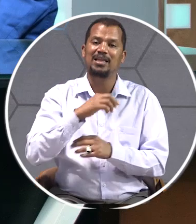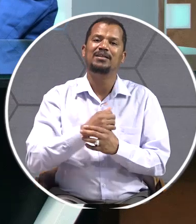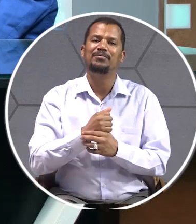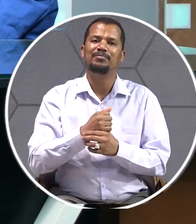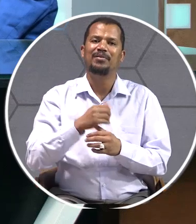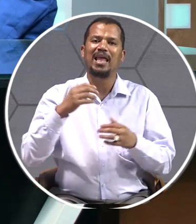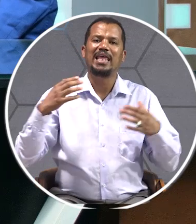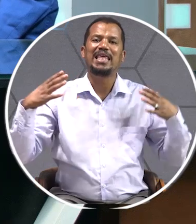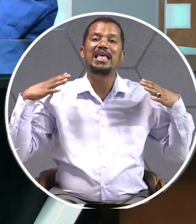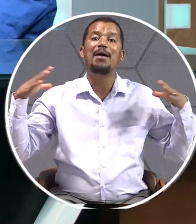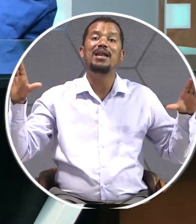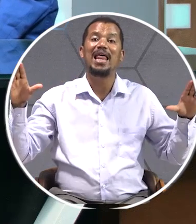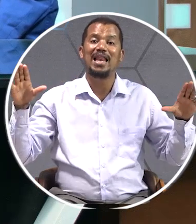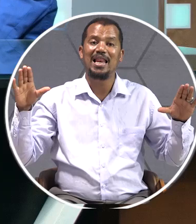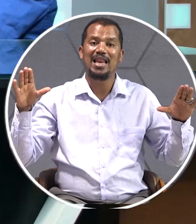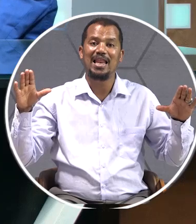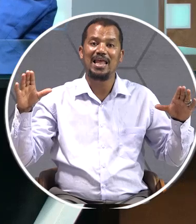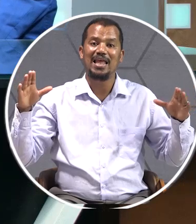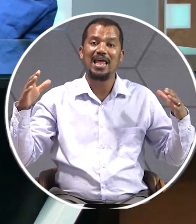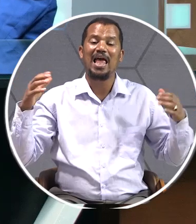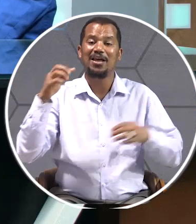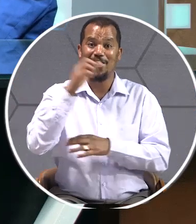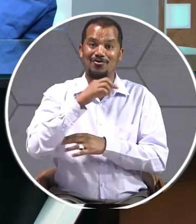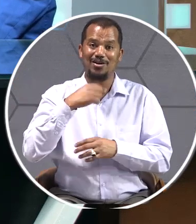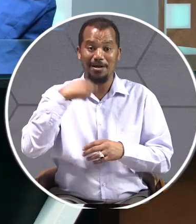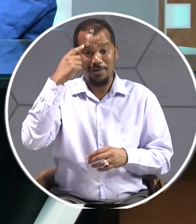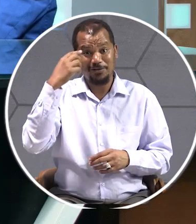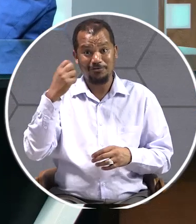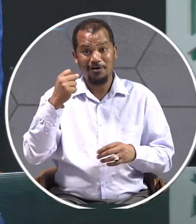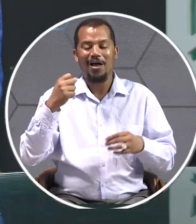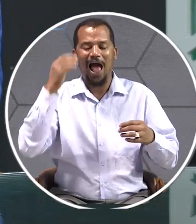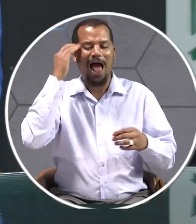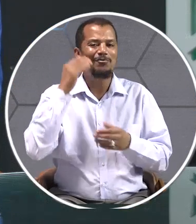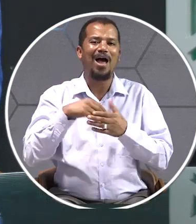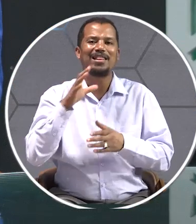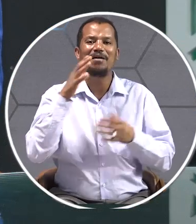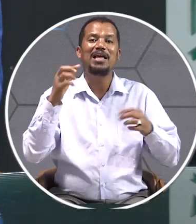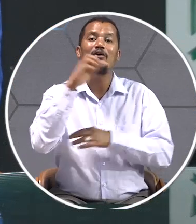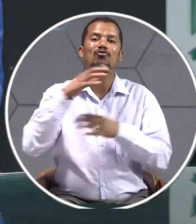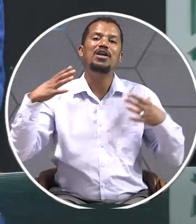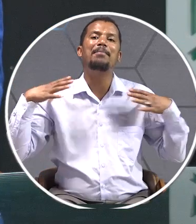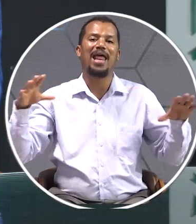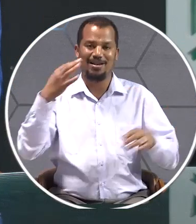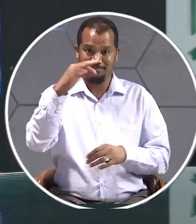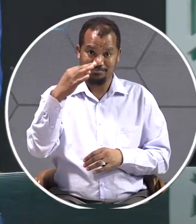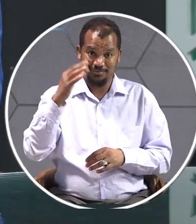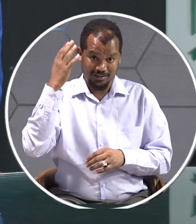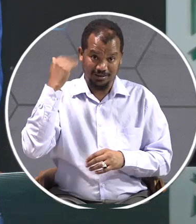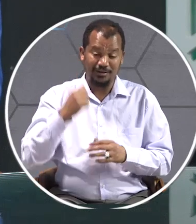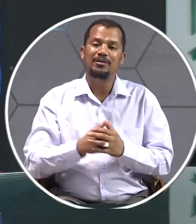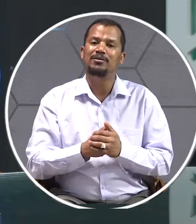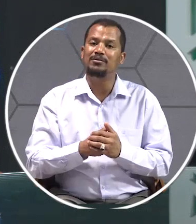የገብርኤል ቀን ስለሆነ ገብርኤል ሰበር ነው በጣም ከውስጥ የማይወጣውና ከዛም ለም የሚያረኩትን